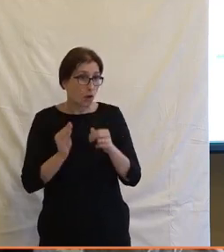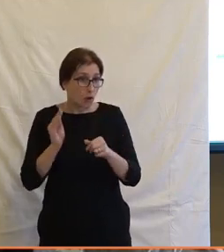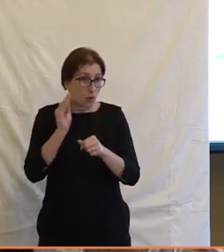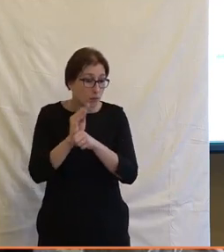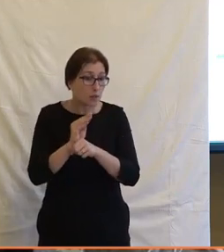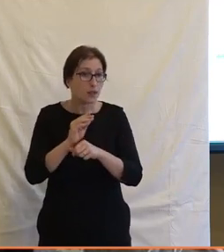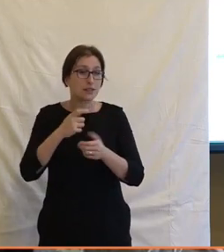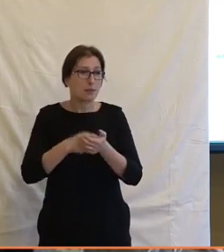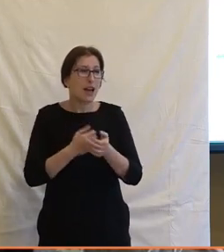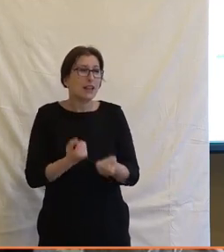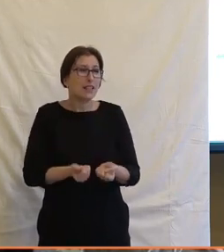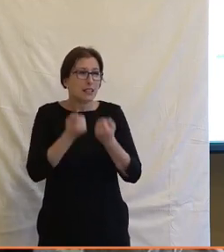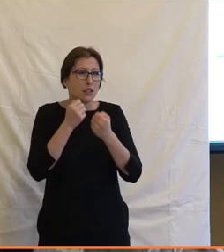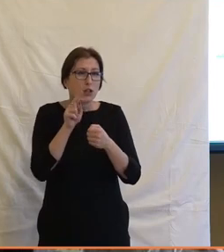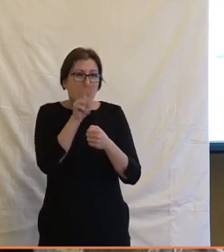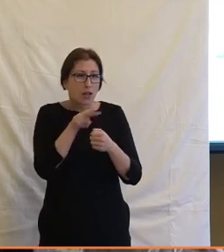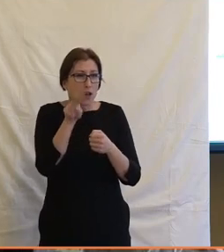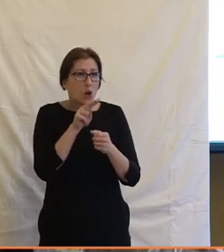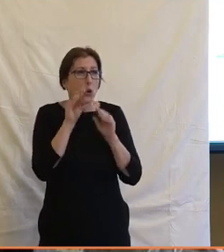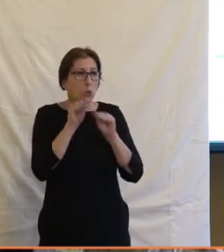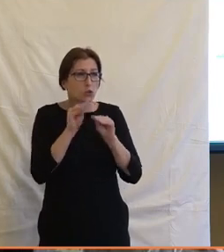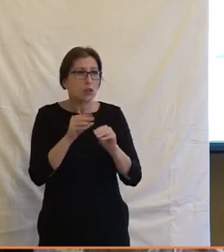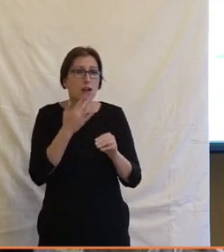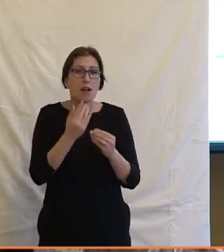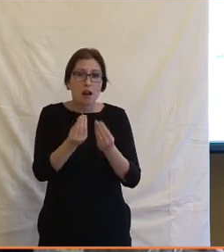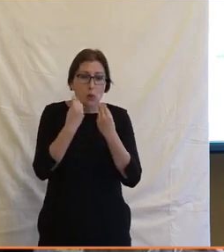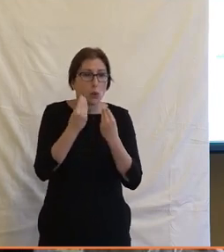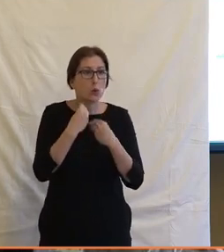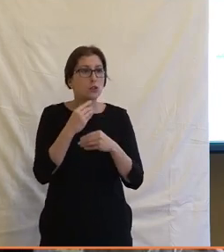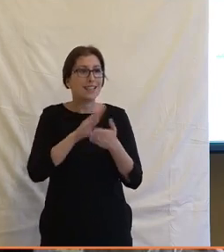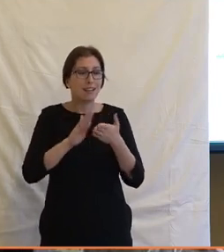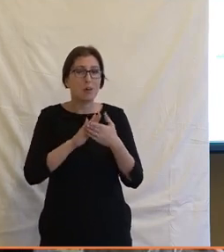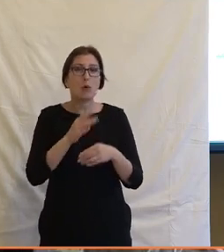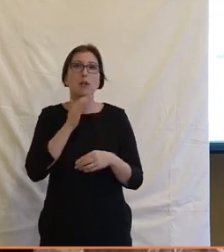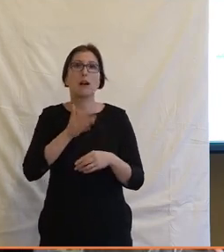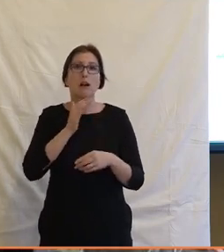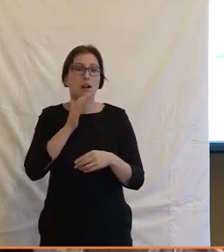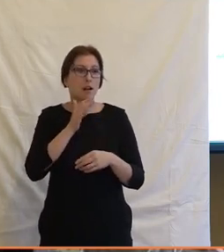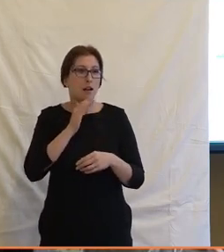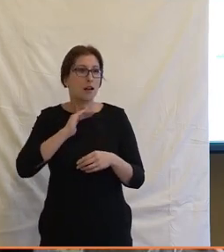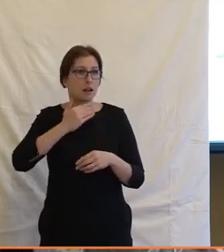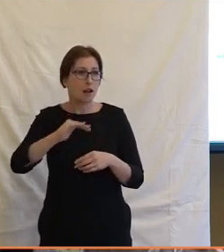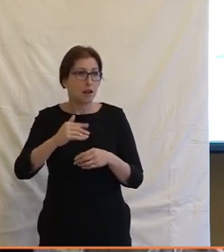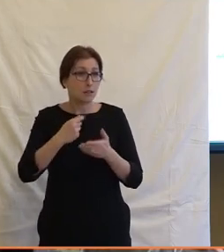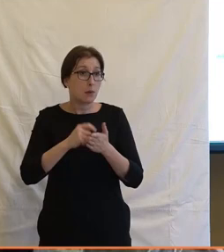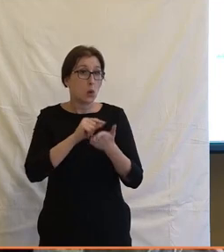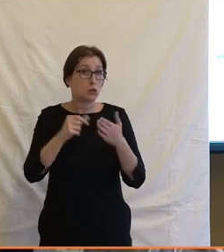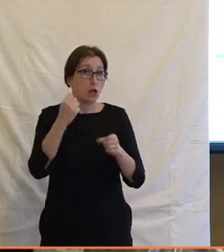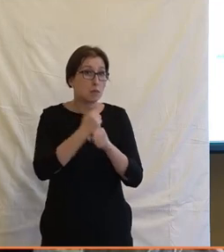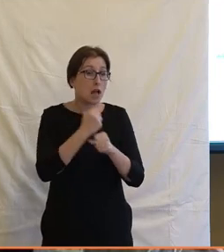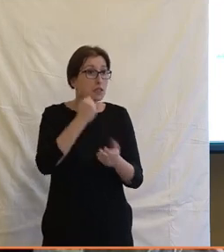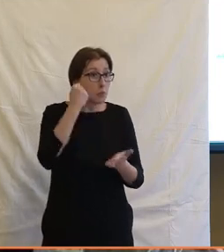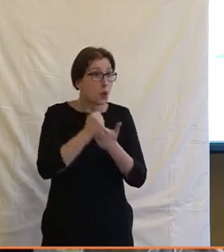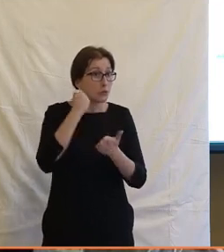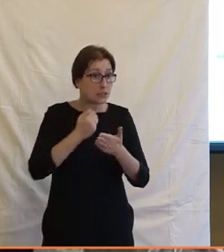bude velmi těžké to celého to naučit, ale vlastně někde to jde udělat i takhle, tak jednoduše, že úřad práce ani nepotřebuje žádné